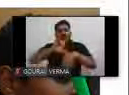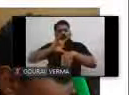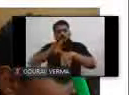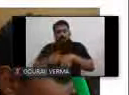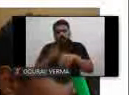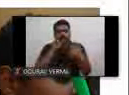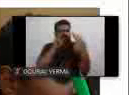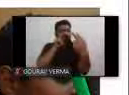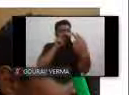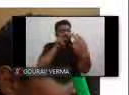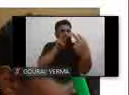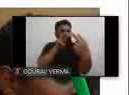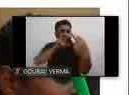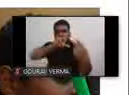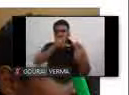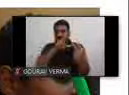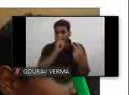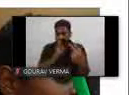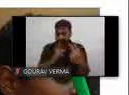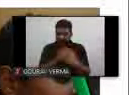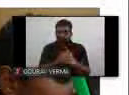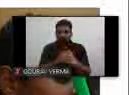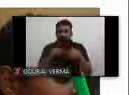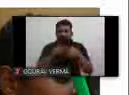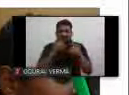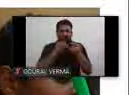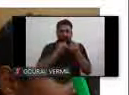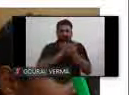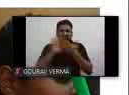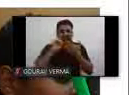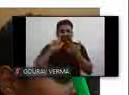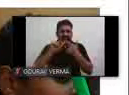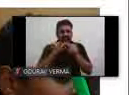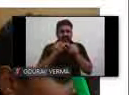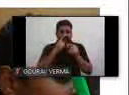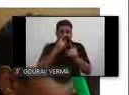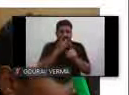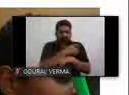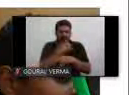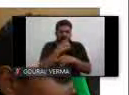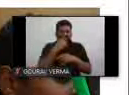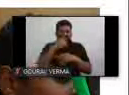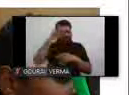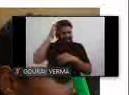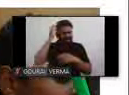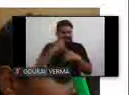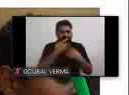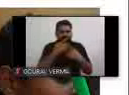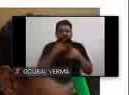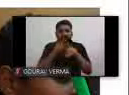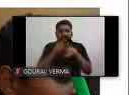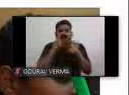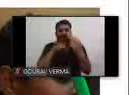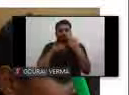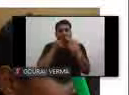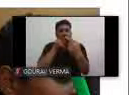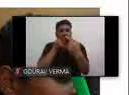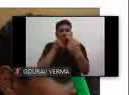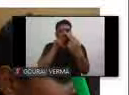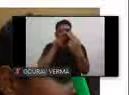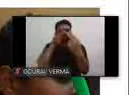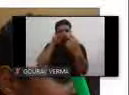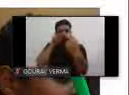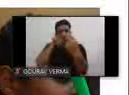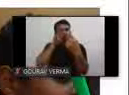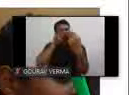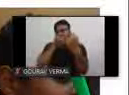फिक्सेट करते हैं. जो शीला मैम ने पहले बोला अटेंशन, जो स्पैन नहीं है, जो फिक्सेट करते हैं थोड़ी देर के